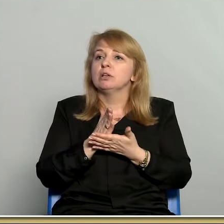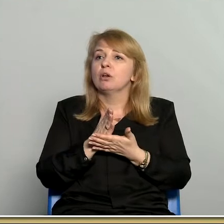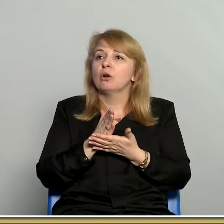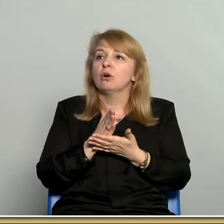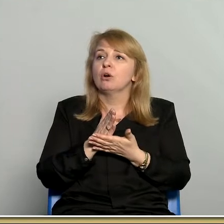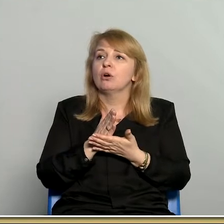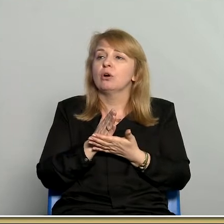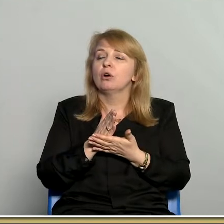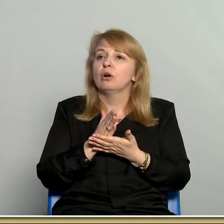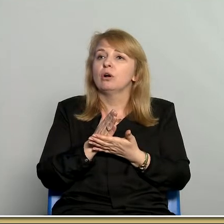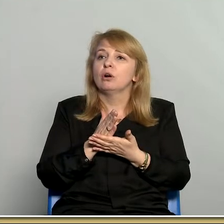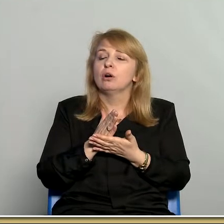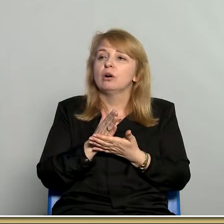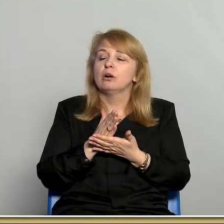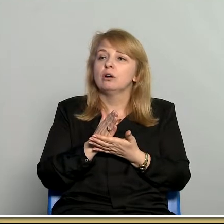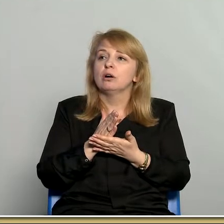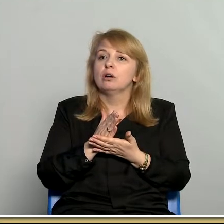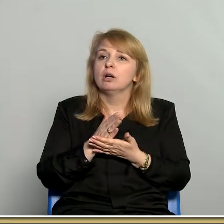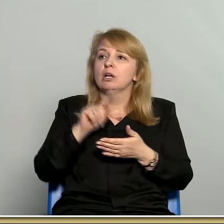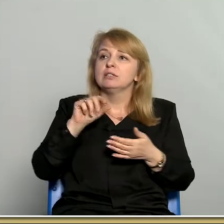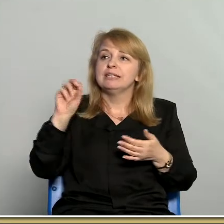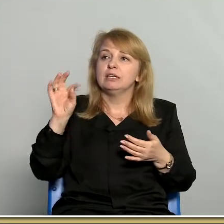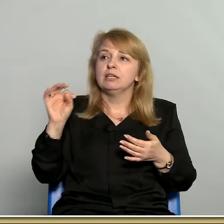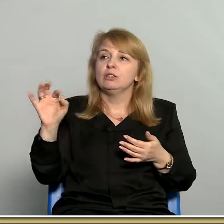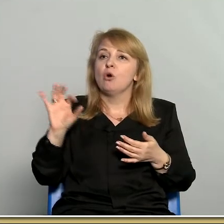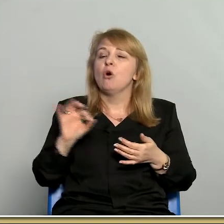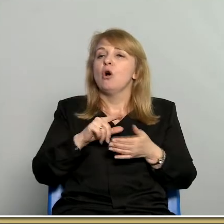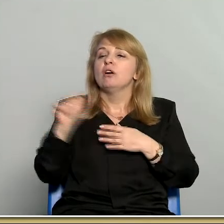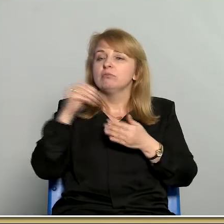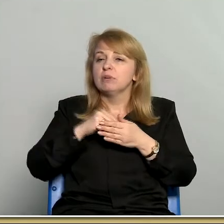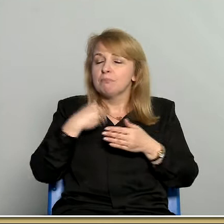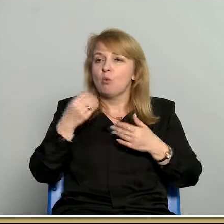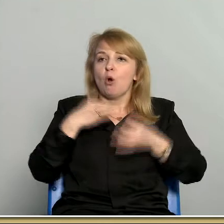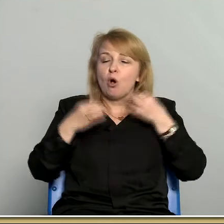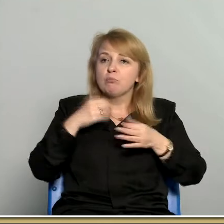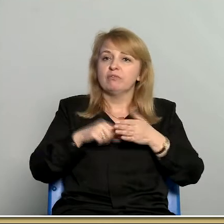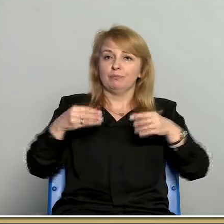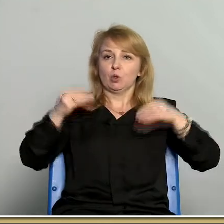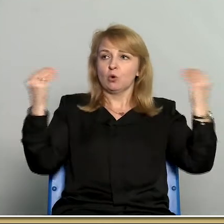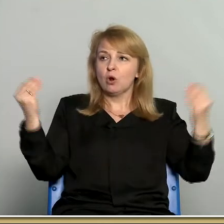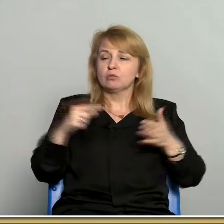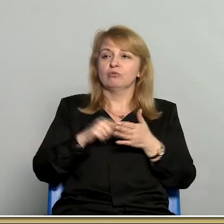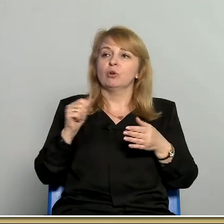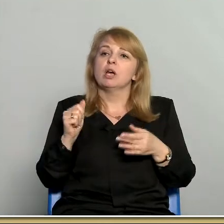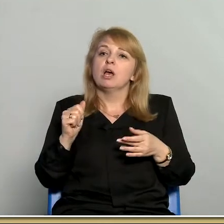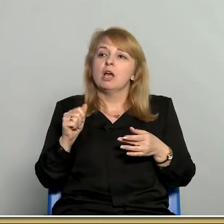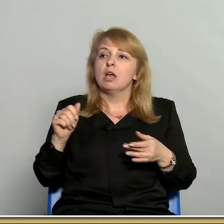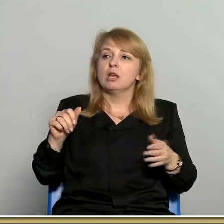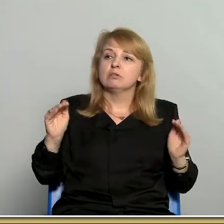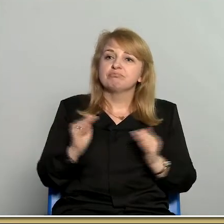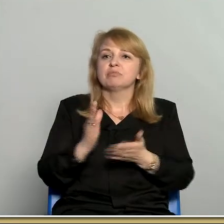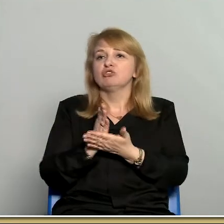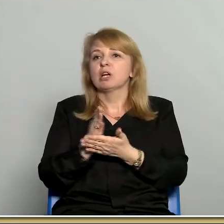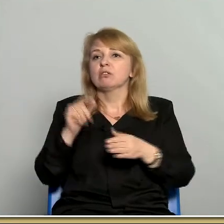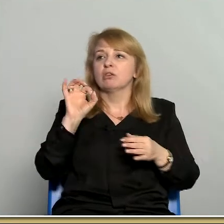które znajdują się w ramach ZIT-u, o których już dzisiaj była mowa. Rozwój MŚP. Tutaj chcemy postawić w